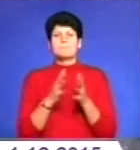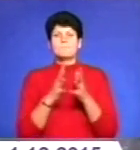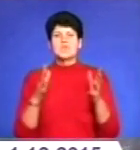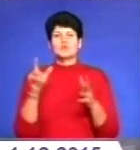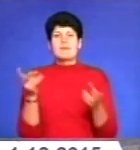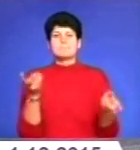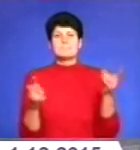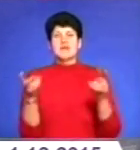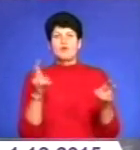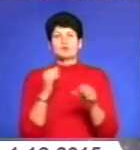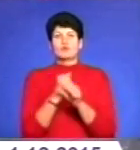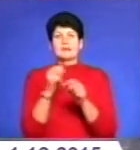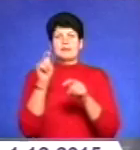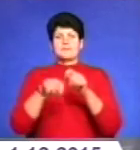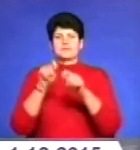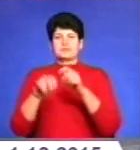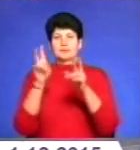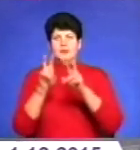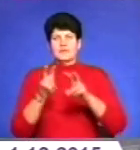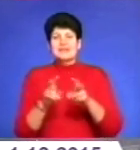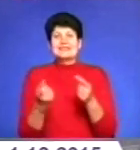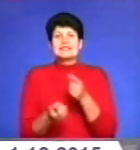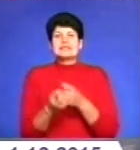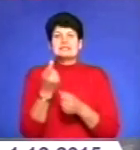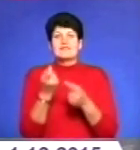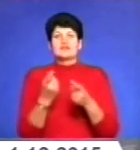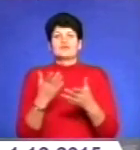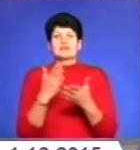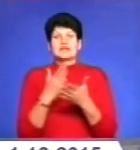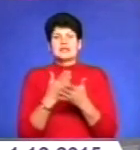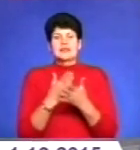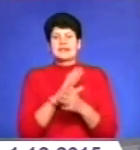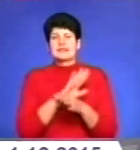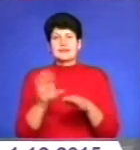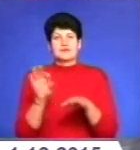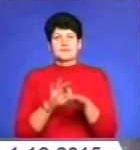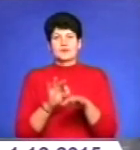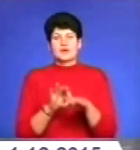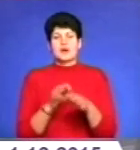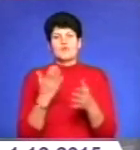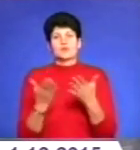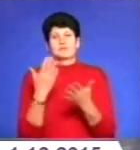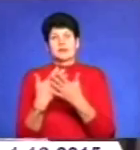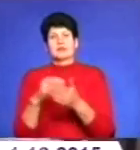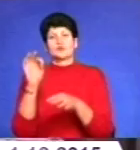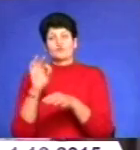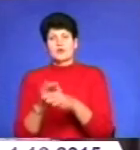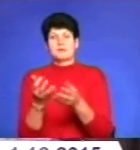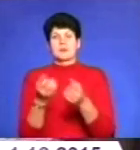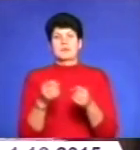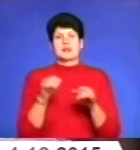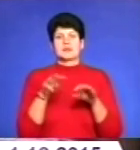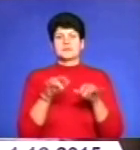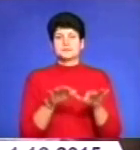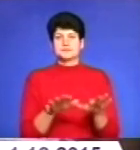приходили, робили діагностику і дізнавали, що вони є ВІЛ-позитивними і, відповідно, вже приймали якісь міри для цього. Мабуть,